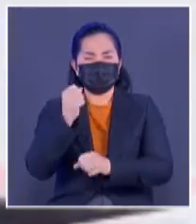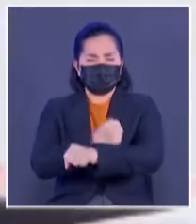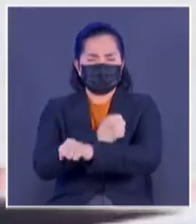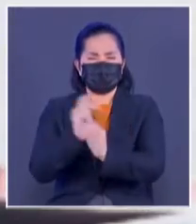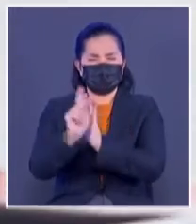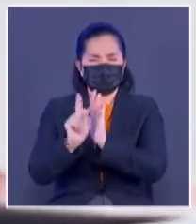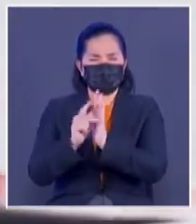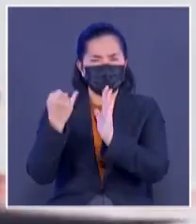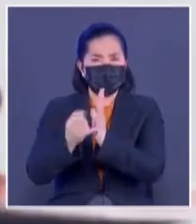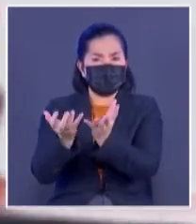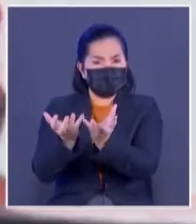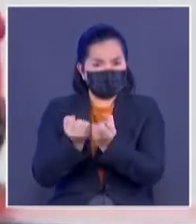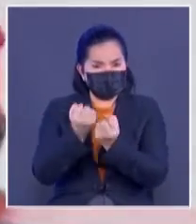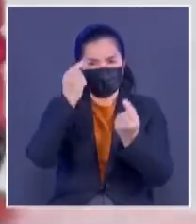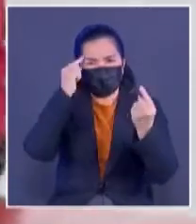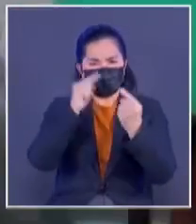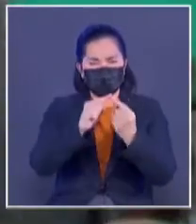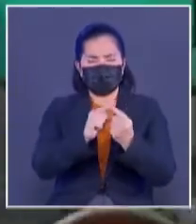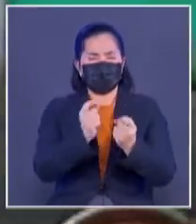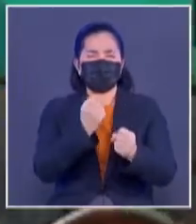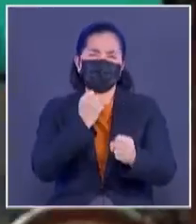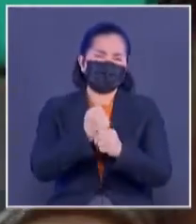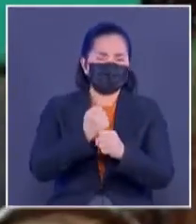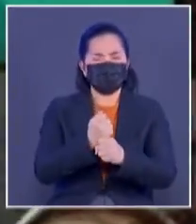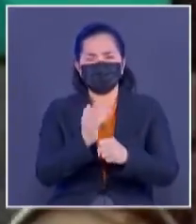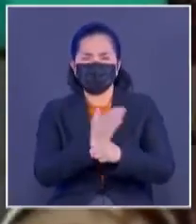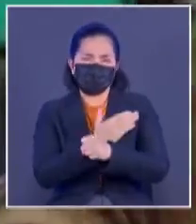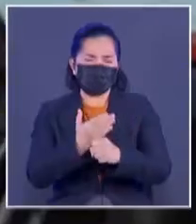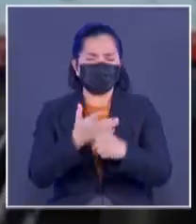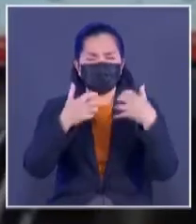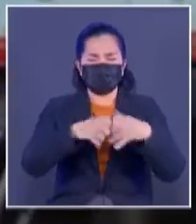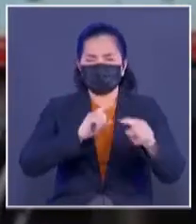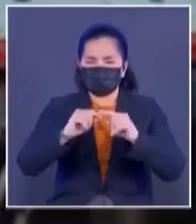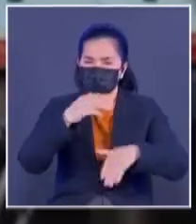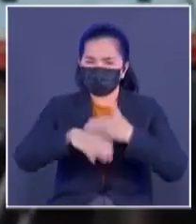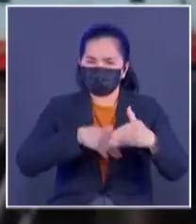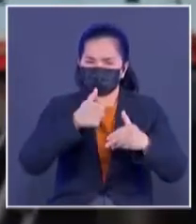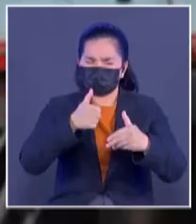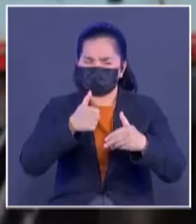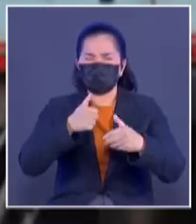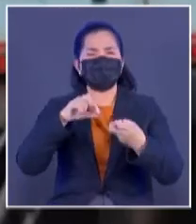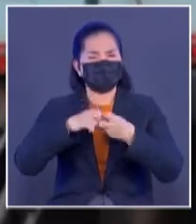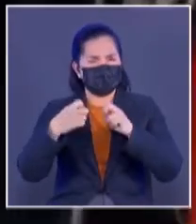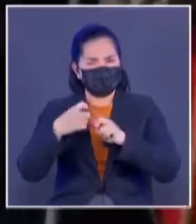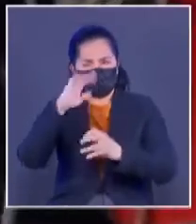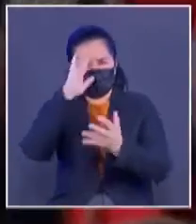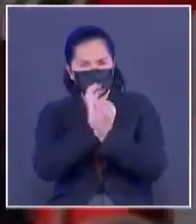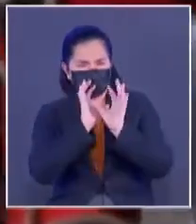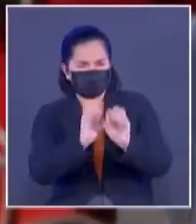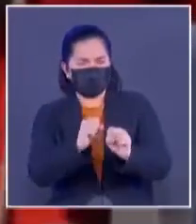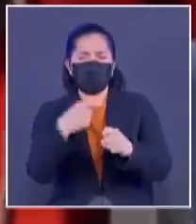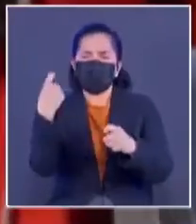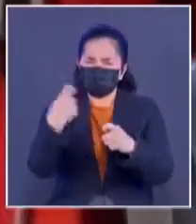หมายเข้ามาเพื่อให้การประมงเดินต่อไปได้อุตสาหกรรมเดินไปได้เขาบอกว่ามันก็เสี่ยงต่อการถูกเจ้าหน้าที่จับได้ง่